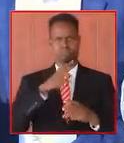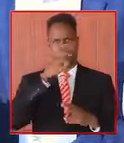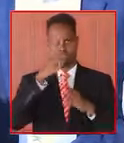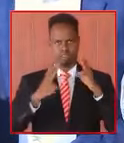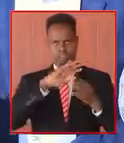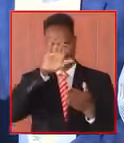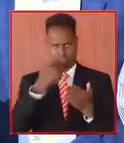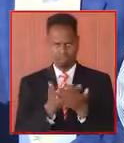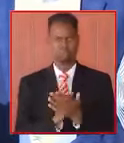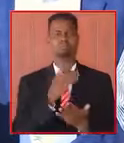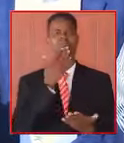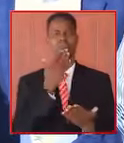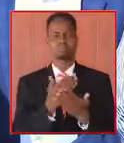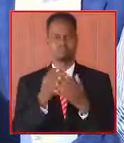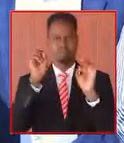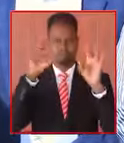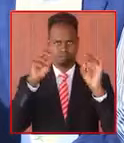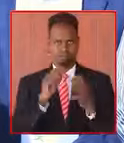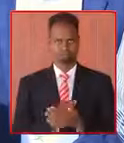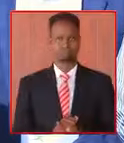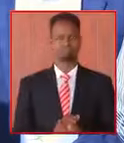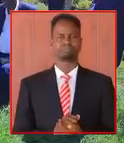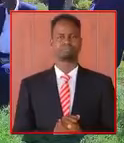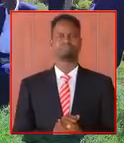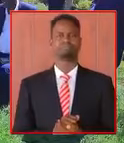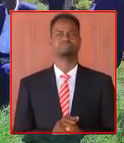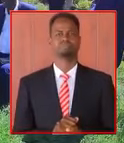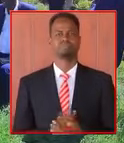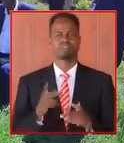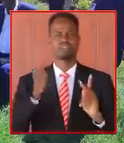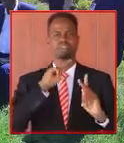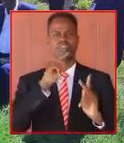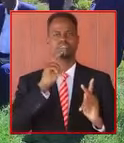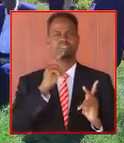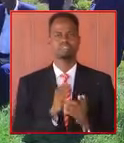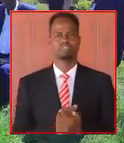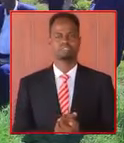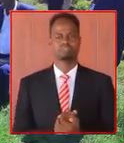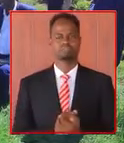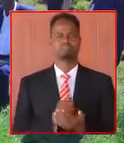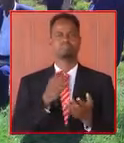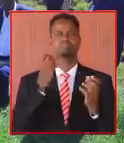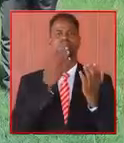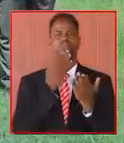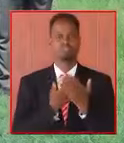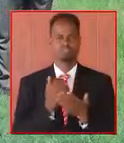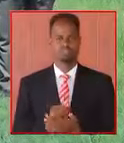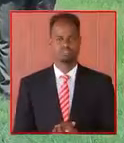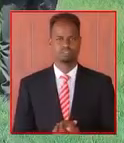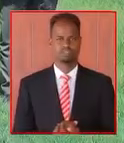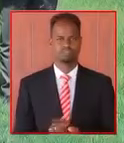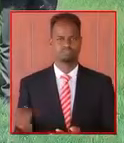hoggaamintii iyo xeerarkii dadka kala qabanayay ee qof walba xaq siinayay si aanu ka xoog gooyay ka yar u